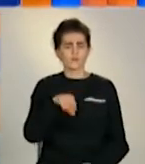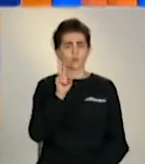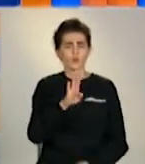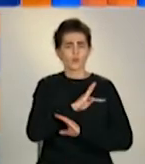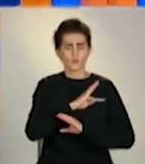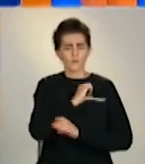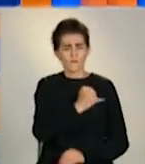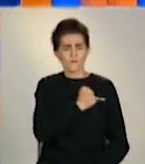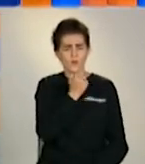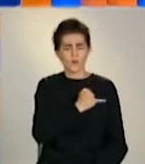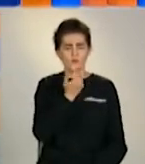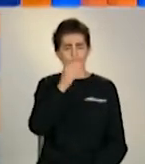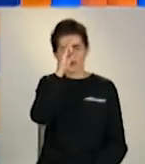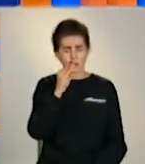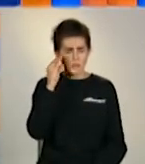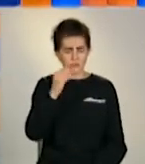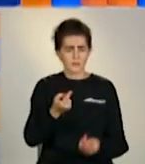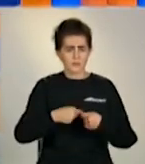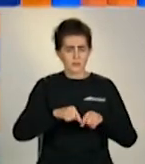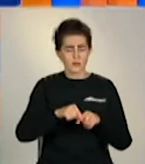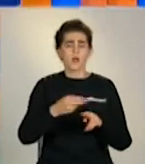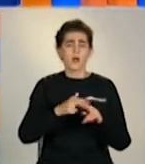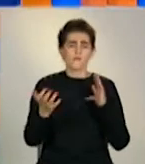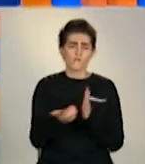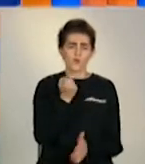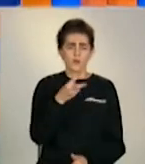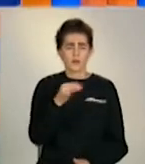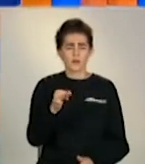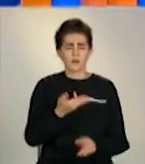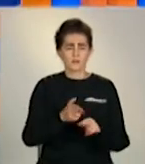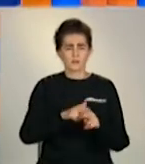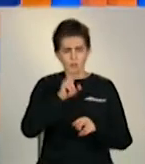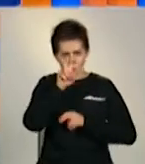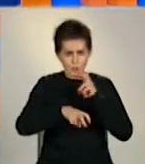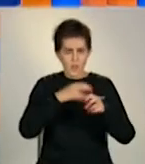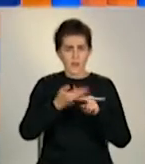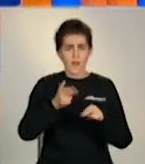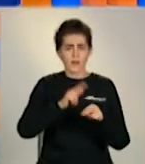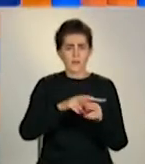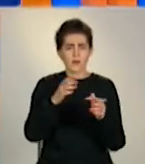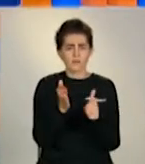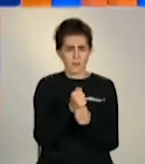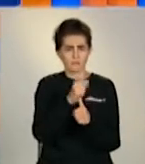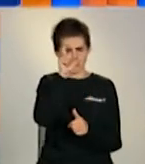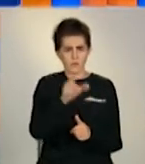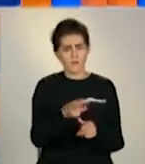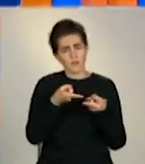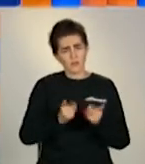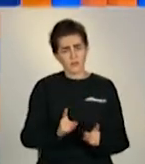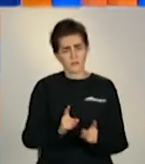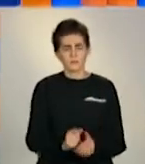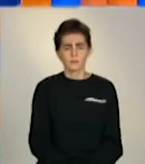віддали десантники Збройних сил України. Чи вдалося ідентифікувати особи знайдених, Олексій